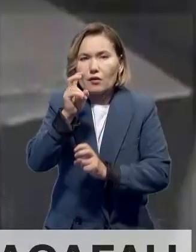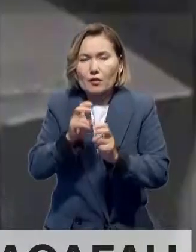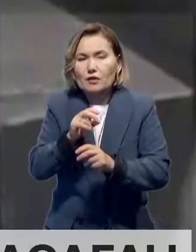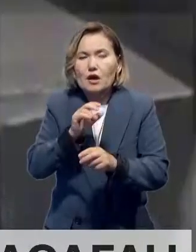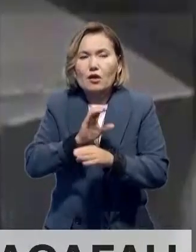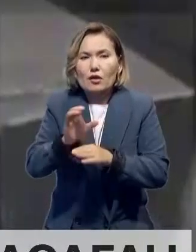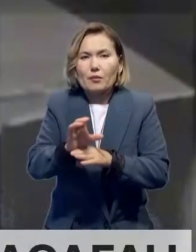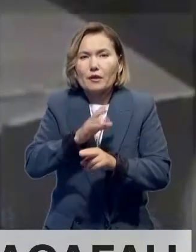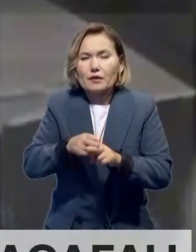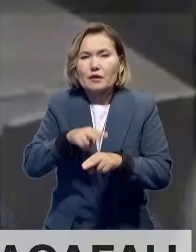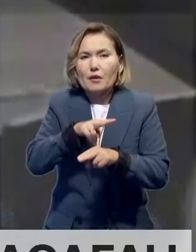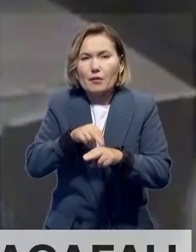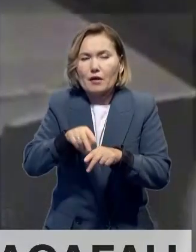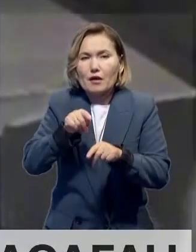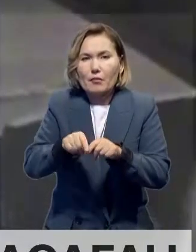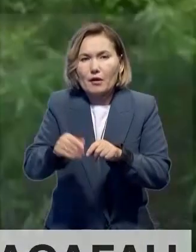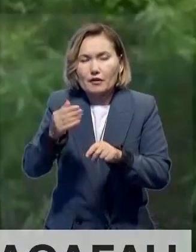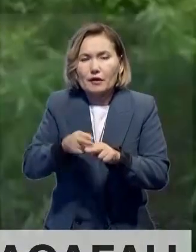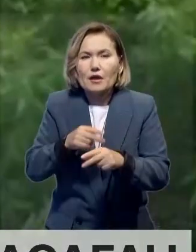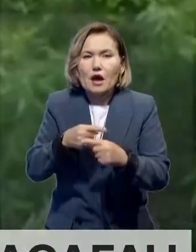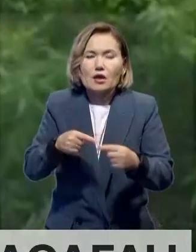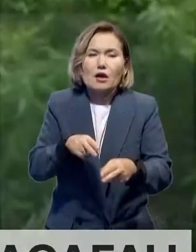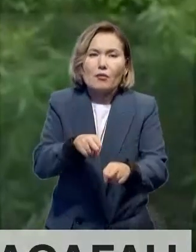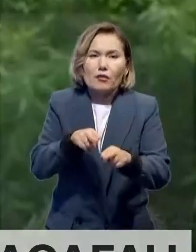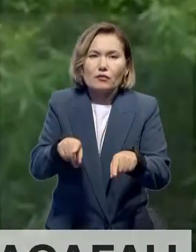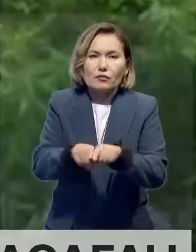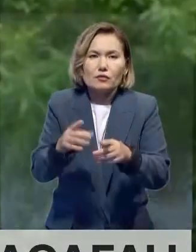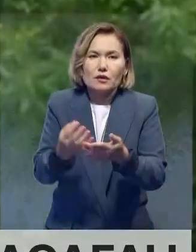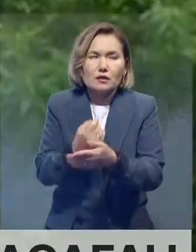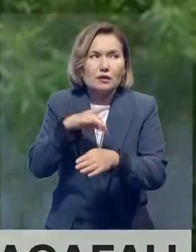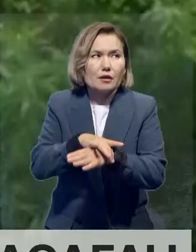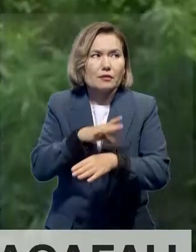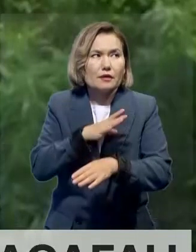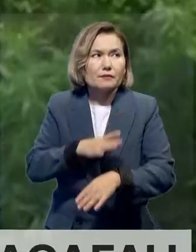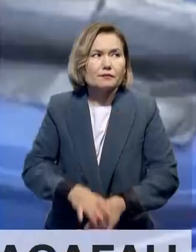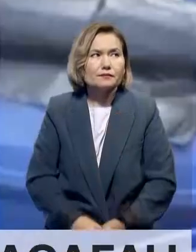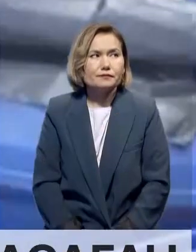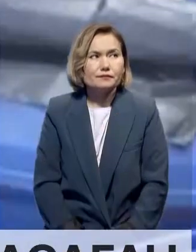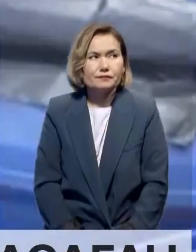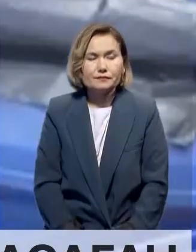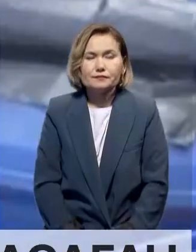айналдырған полицейлер тінту кезінде оқ дәрі мен атыс қаруын да тапты.